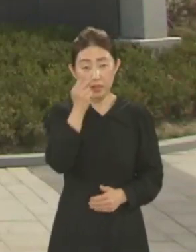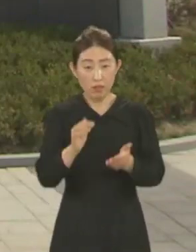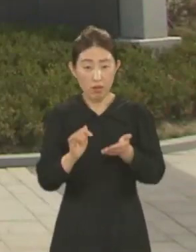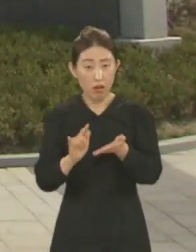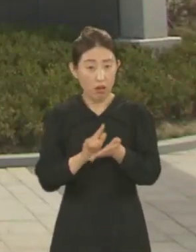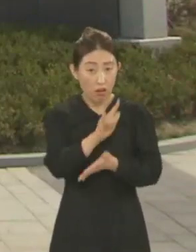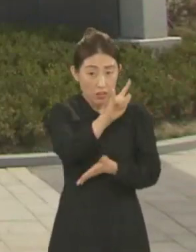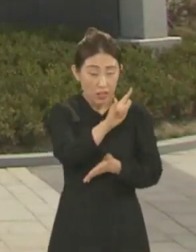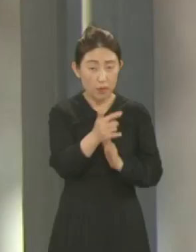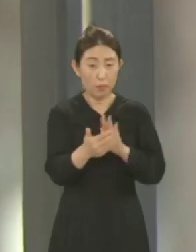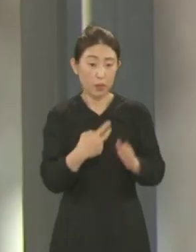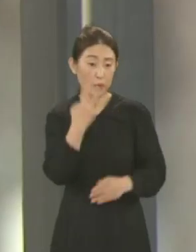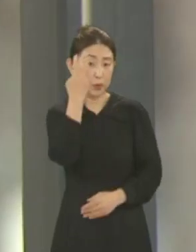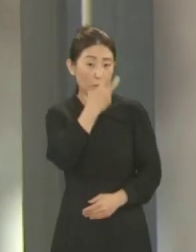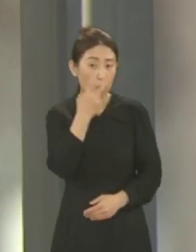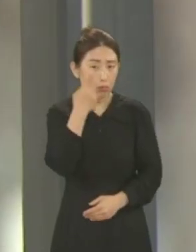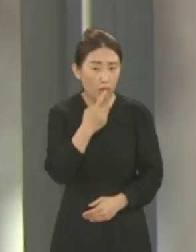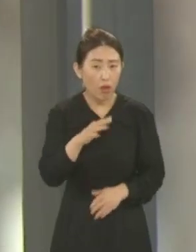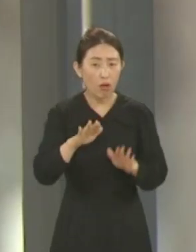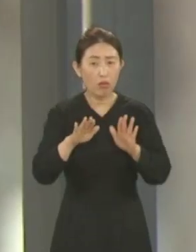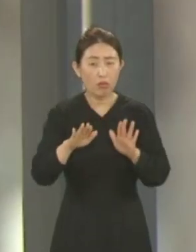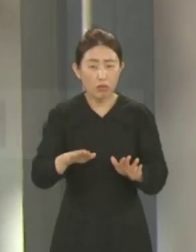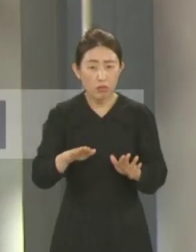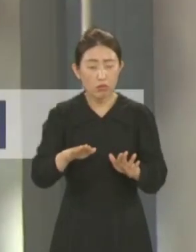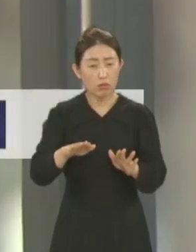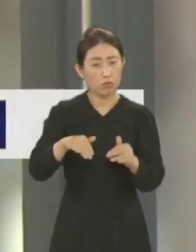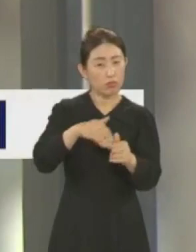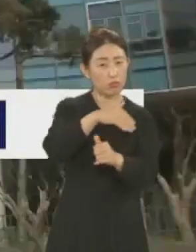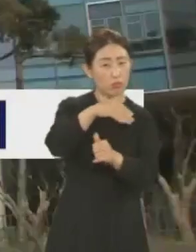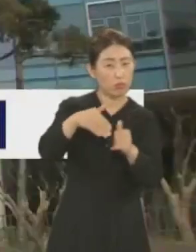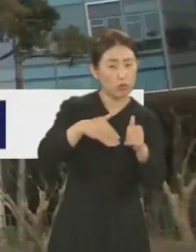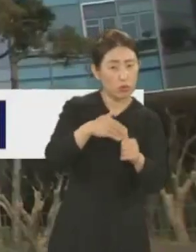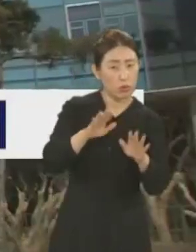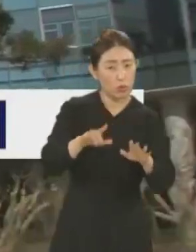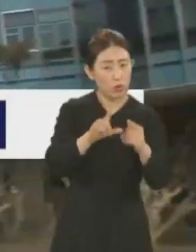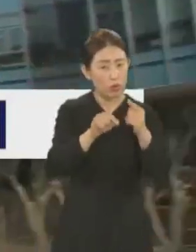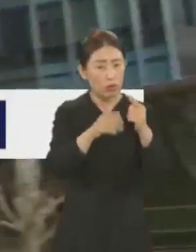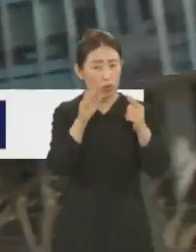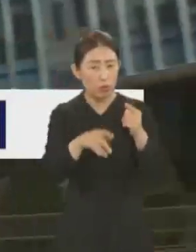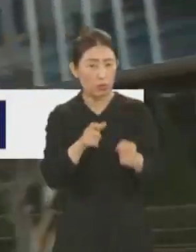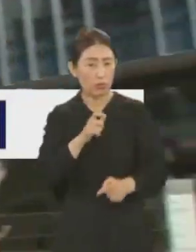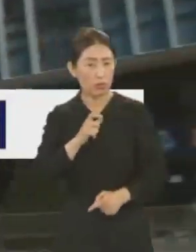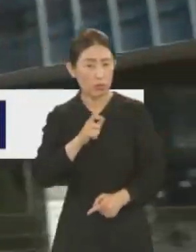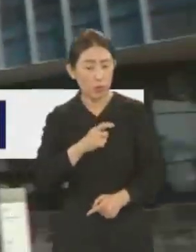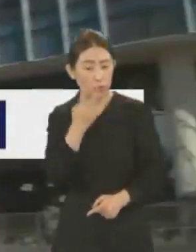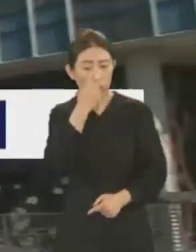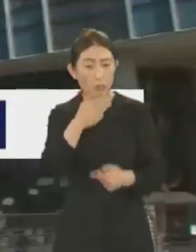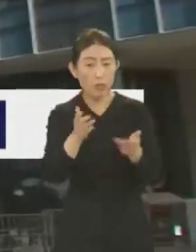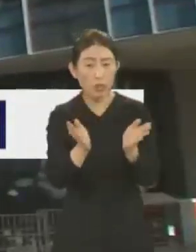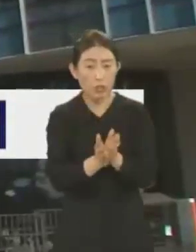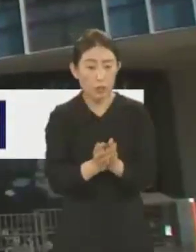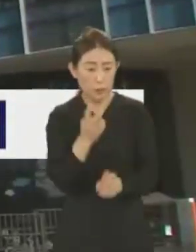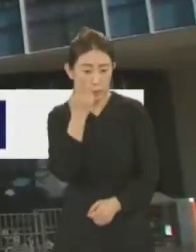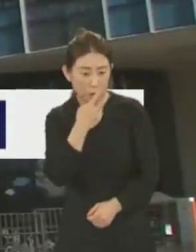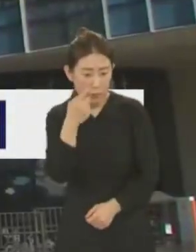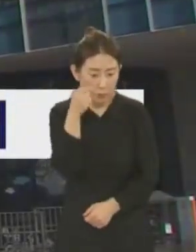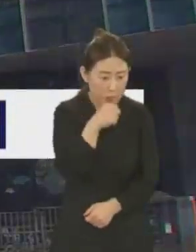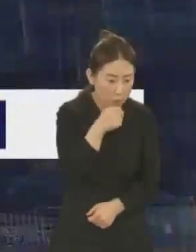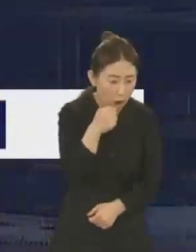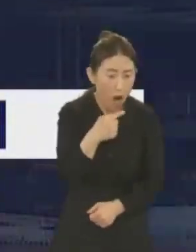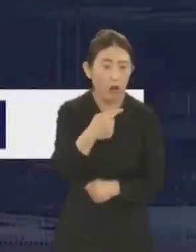서산공항 건설 예비 타당성조사의 부정적인 흐름은 올해 초부터 감지됐습니다 조사 기간이 1년을 훌쩍 넘기며